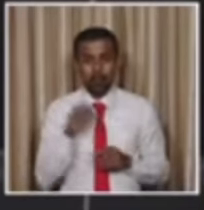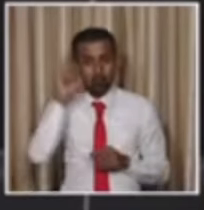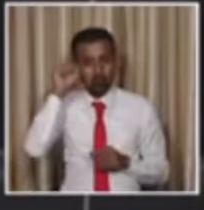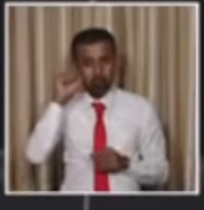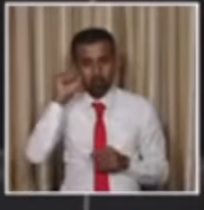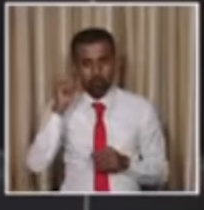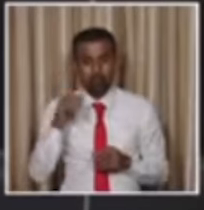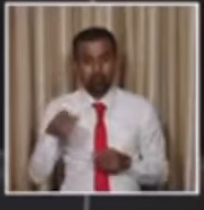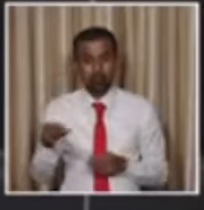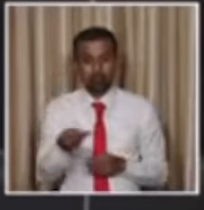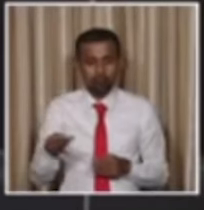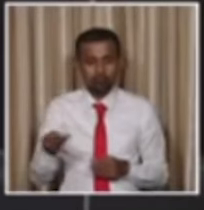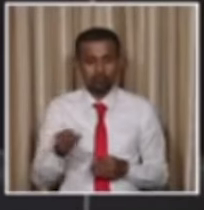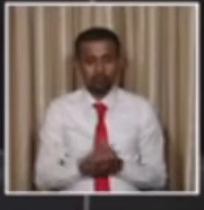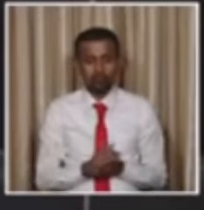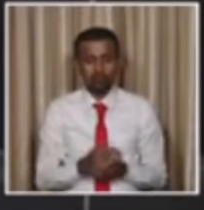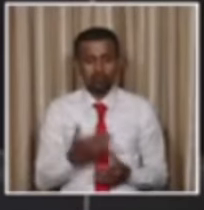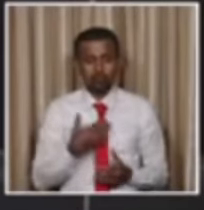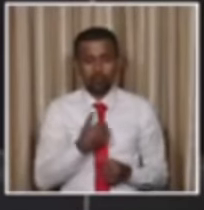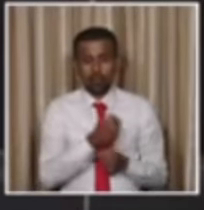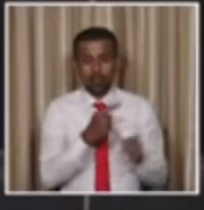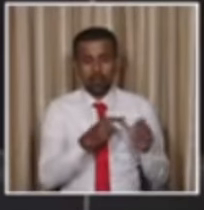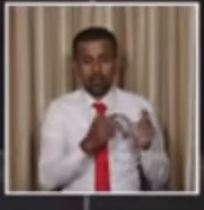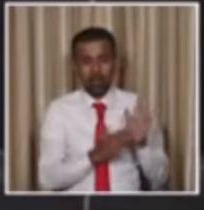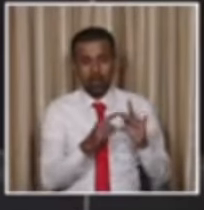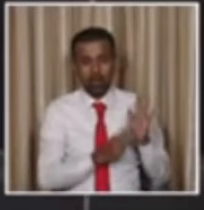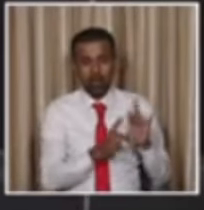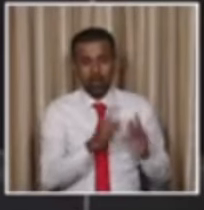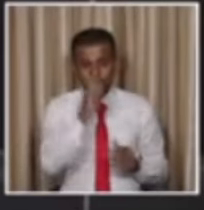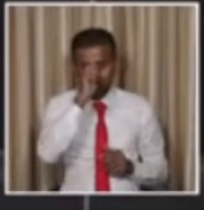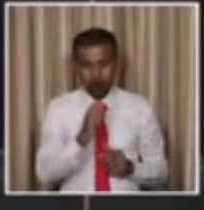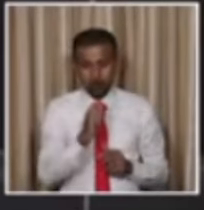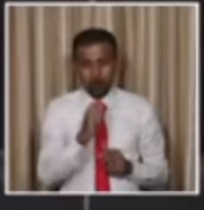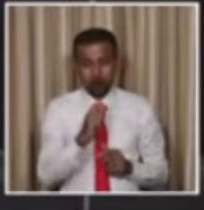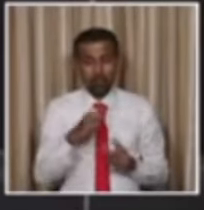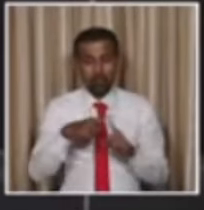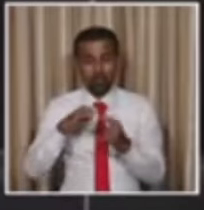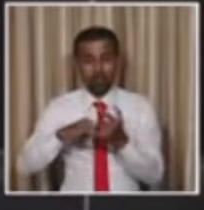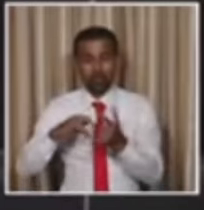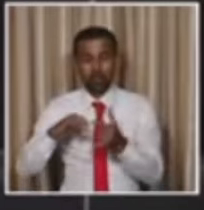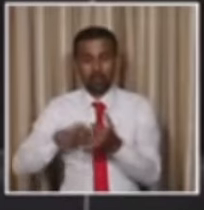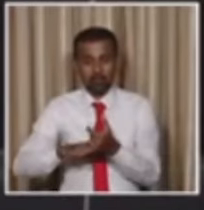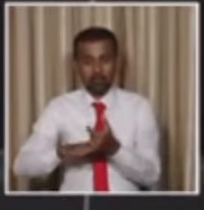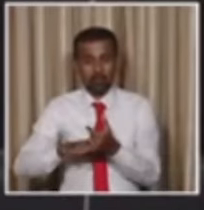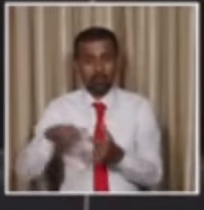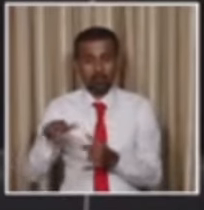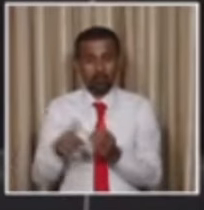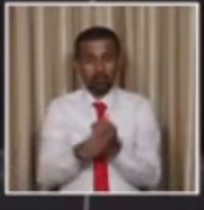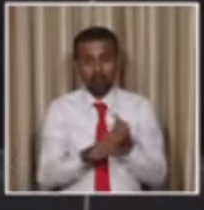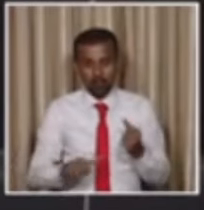ඇටියට. අපේ ගාමිණී ලොක්කුගේ මන්ත්‍රීතුමා කැස්බෑව මන්ත්‍රීතුමා ඇටියට පත් වුණා. අද